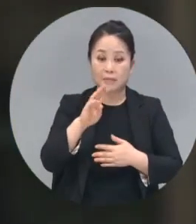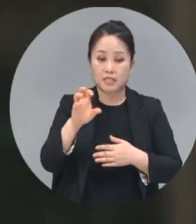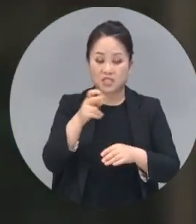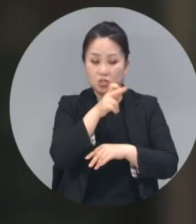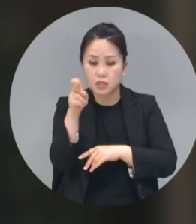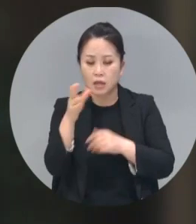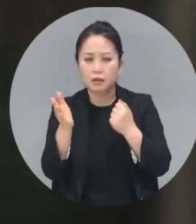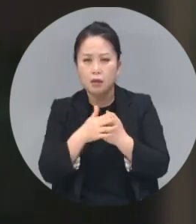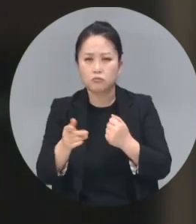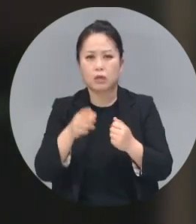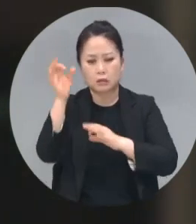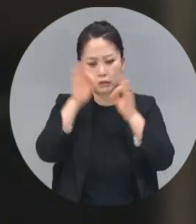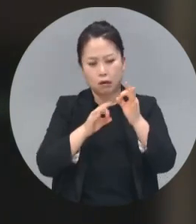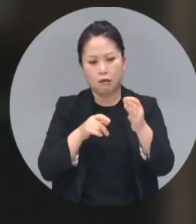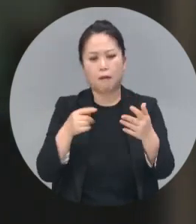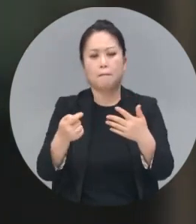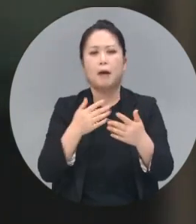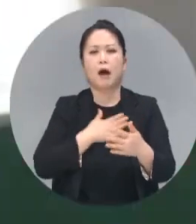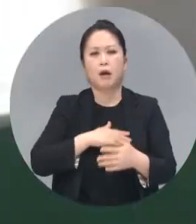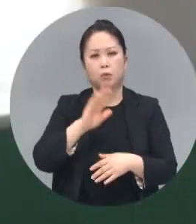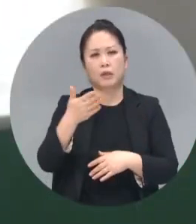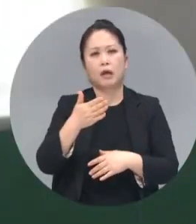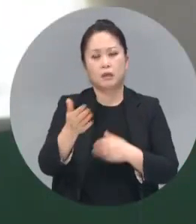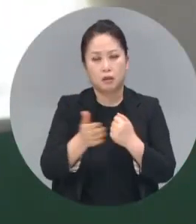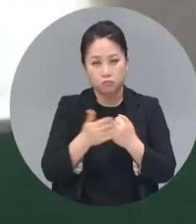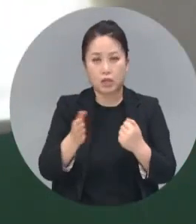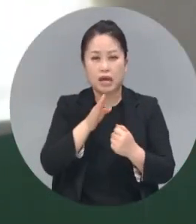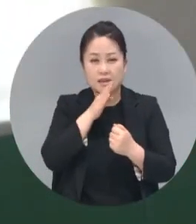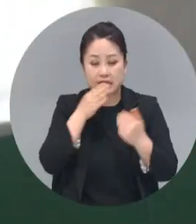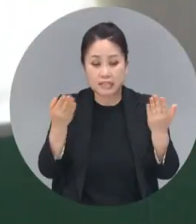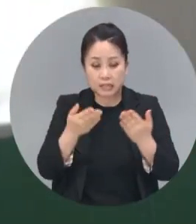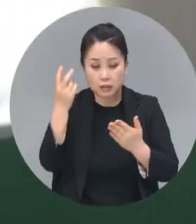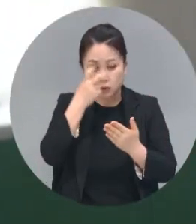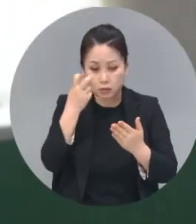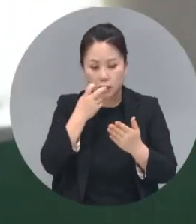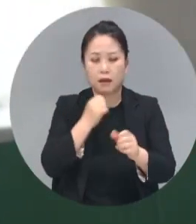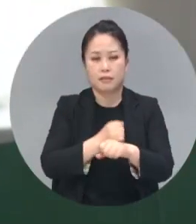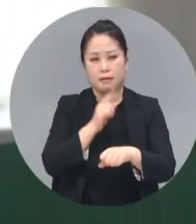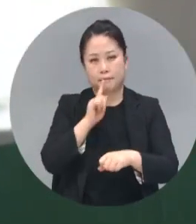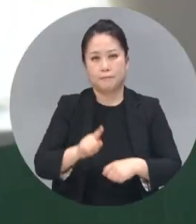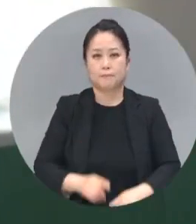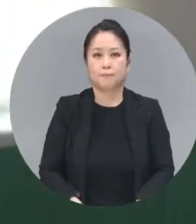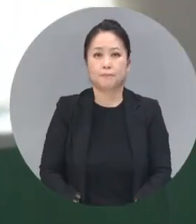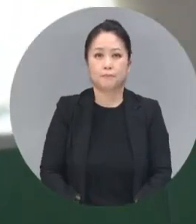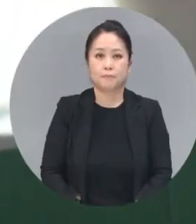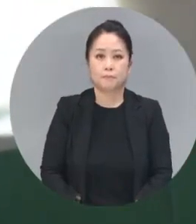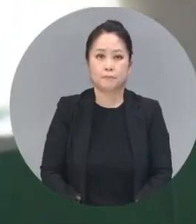사건을 알게 됐다며 진상조사에 나서겠다고 밝혔습니다. MBC 뉴스 김윤아입니다.